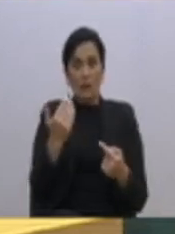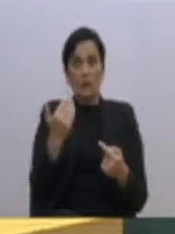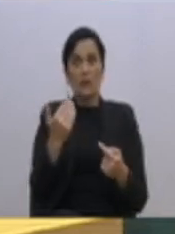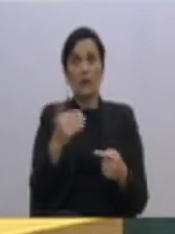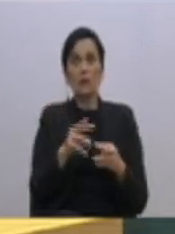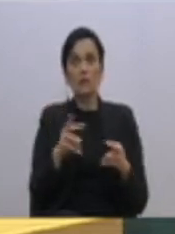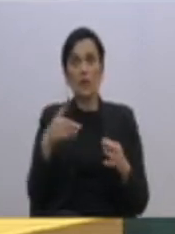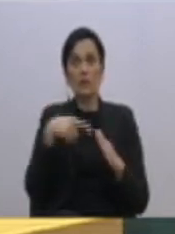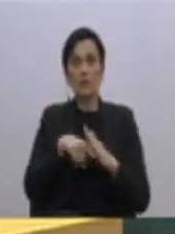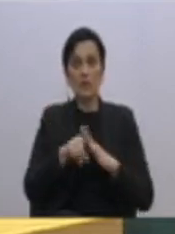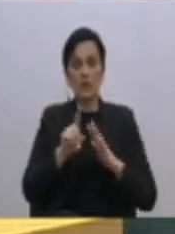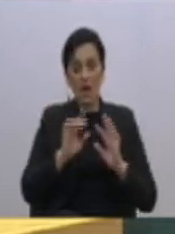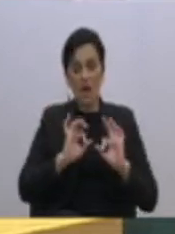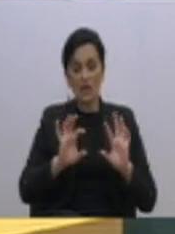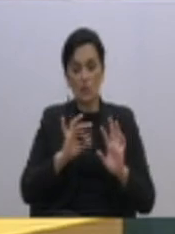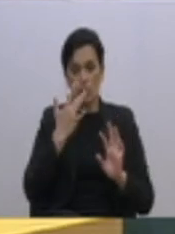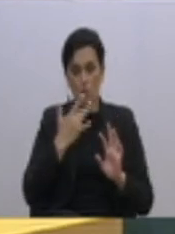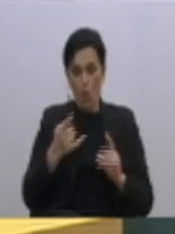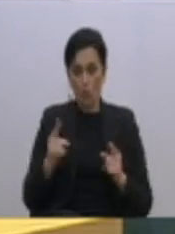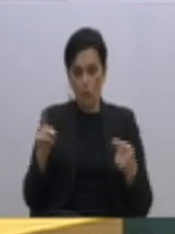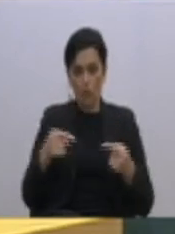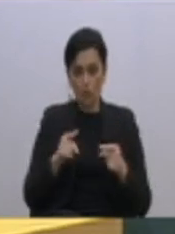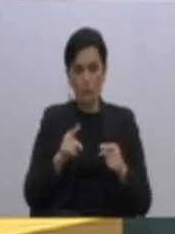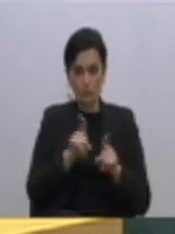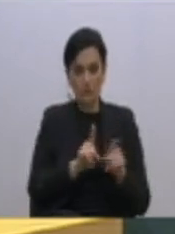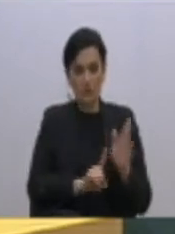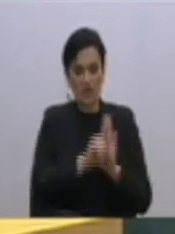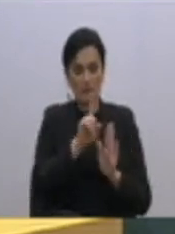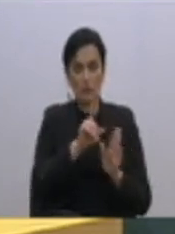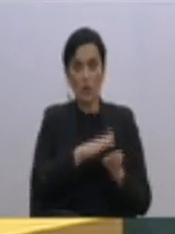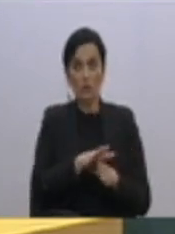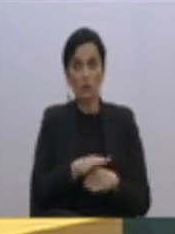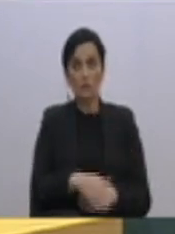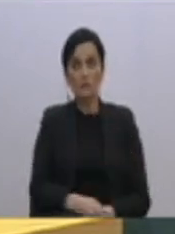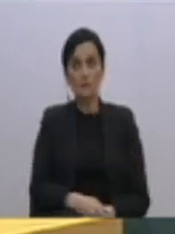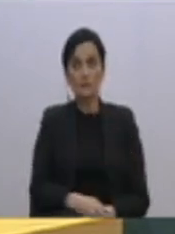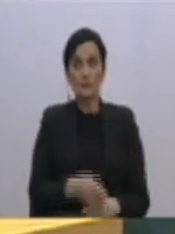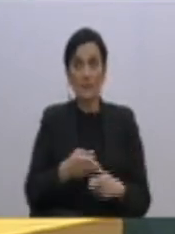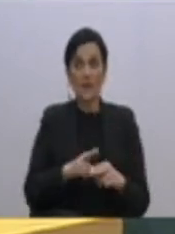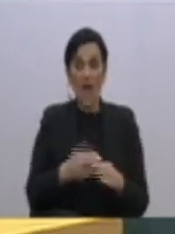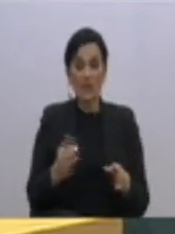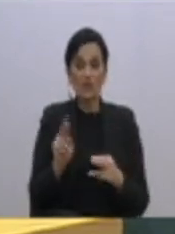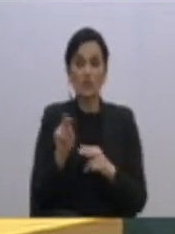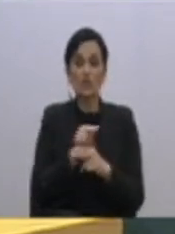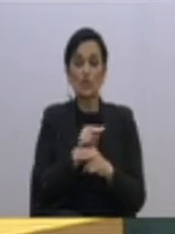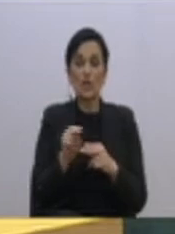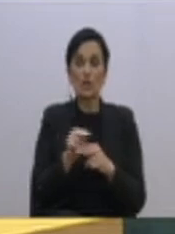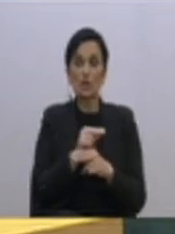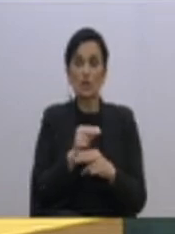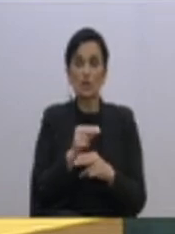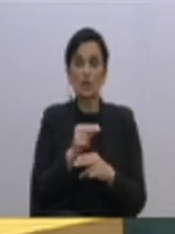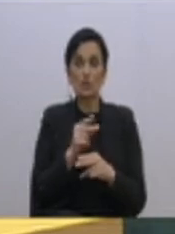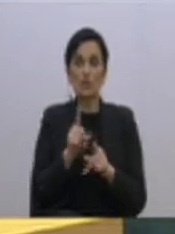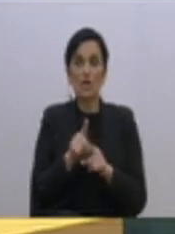გაცხადებულ პოლიტიკას და აქვე შეგვიძლია დაიწყოთ აღსრულება. ანუ აი ეს შენიშნო იმაქ და ამის თქმა